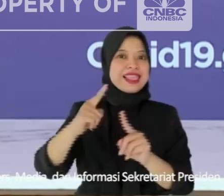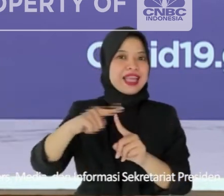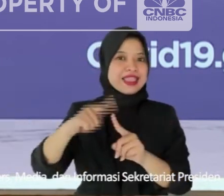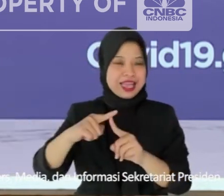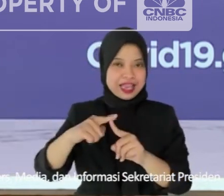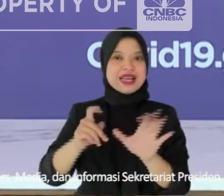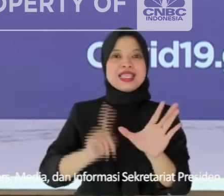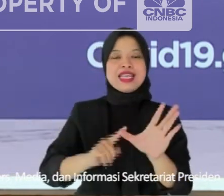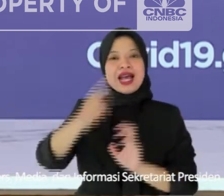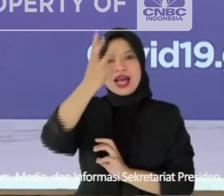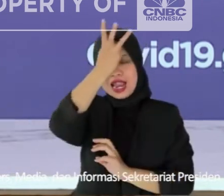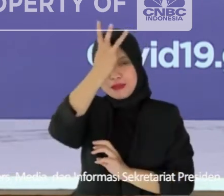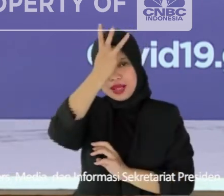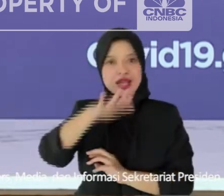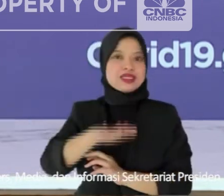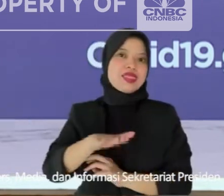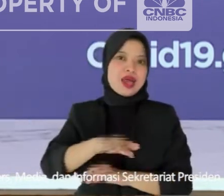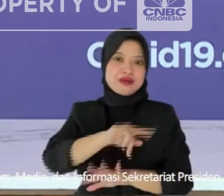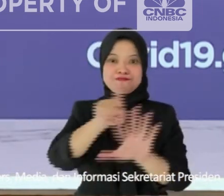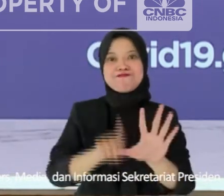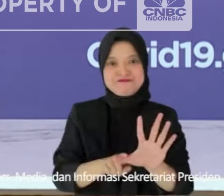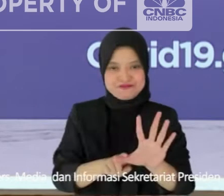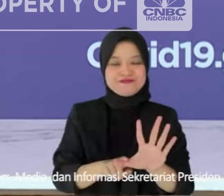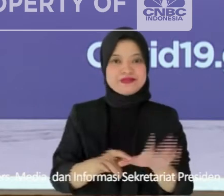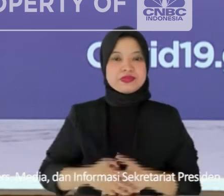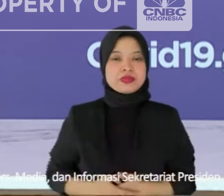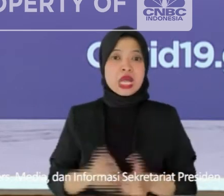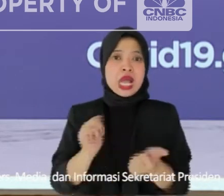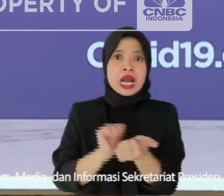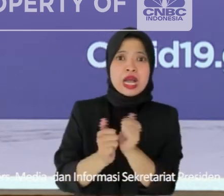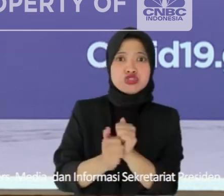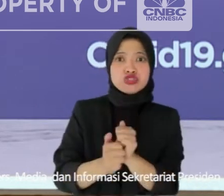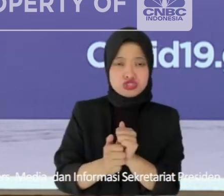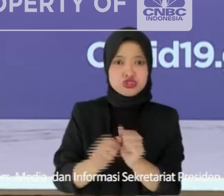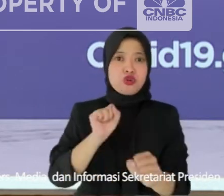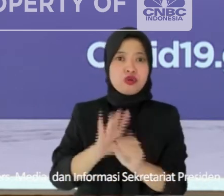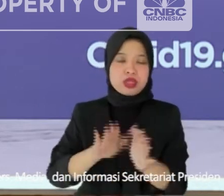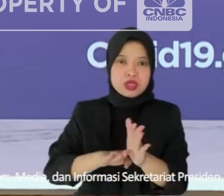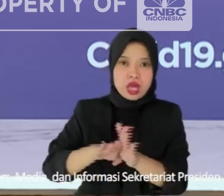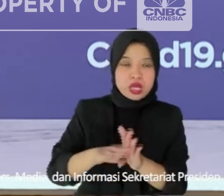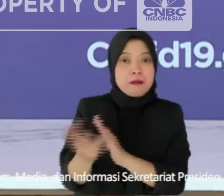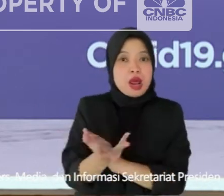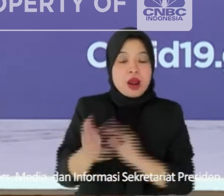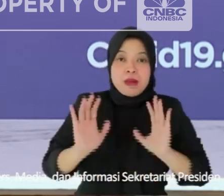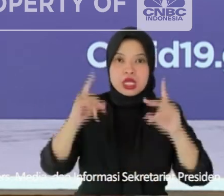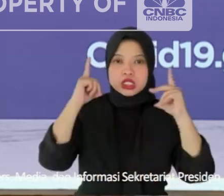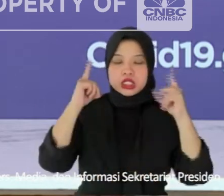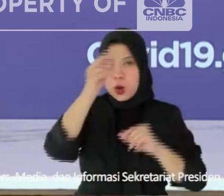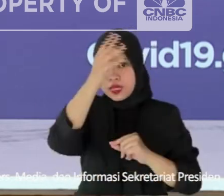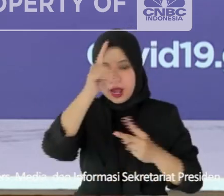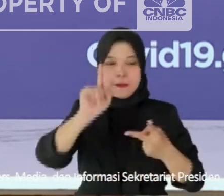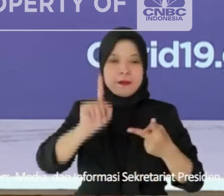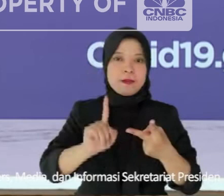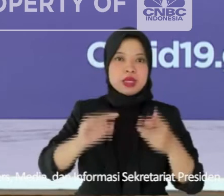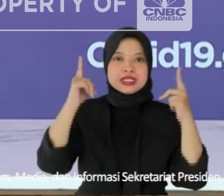dan Kalimantan Selatan pada minggu ini kenaikan kasus konflik 19 disumbangkan oleh Jawa Tengah dan Bali